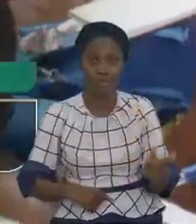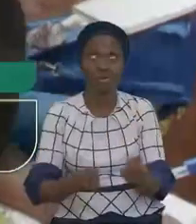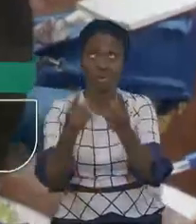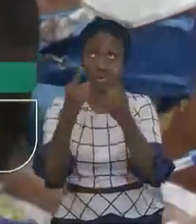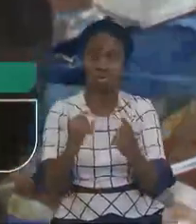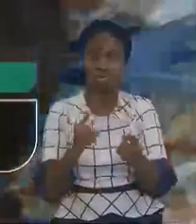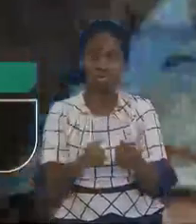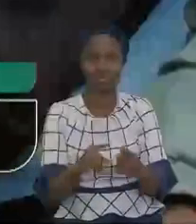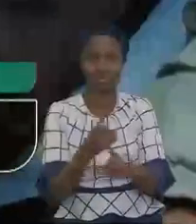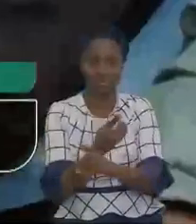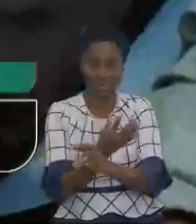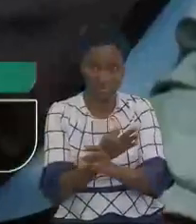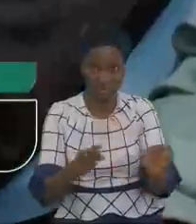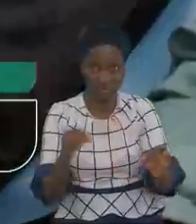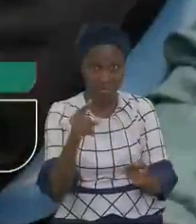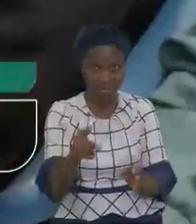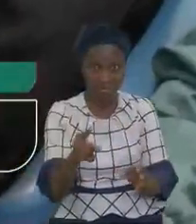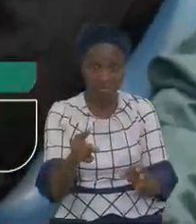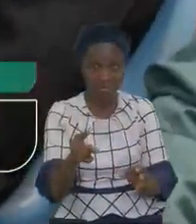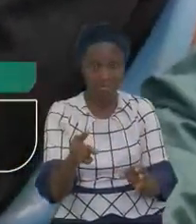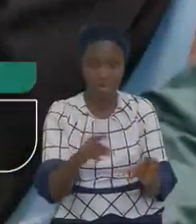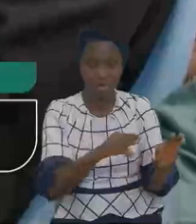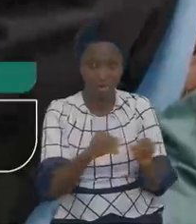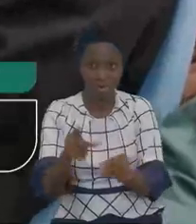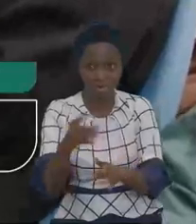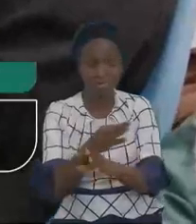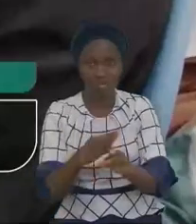t'affranchir et toutes les limites de ta vie,